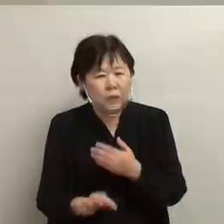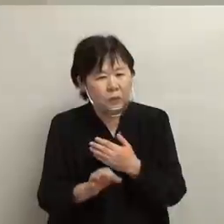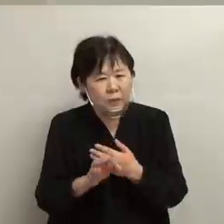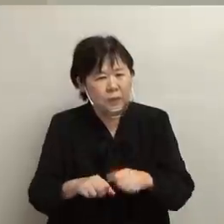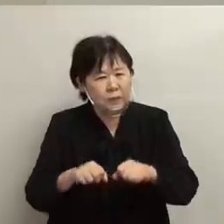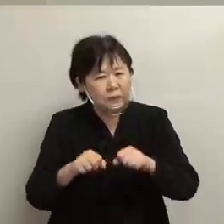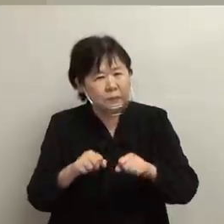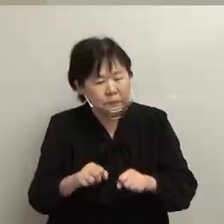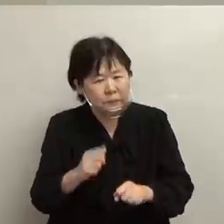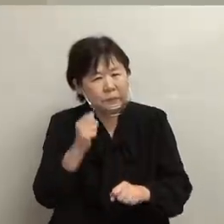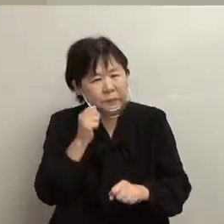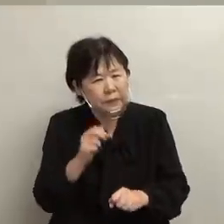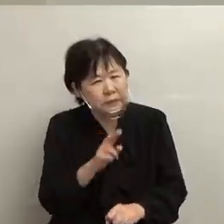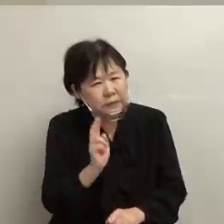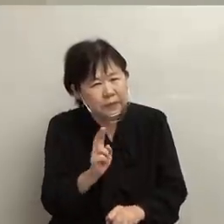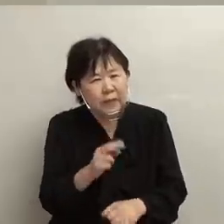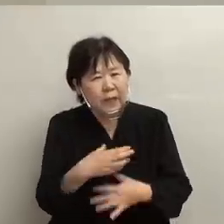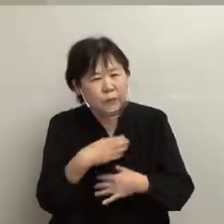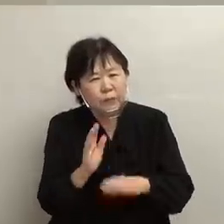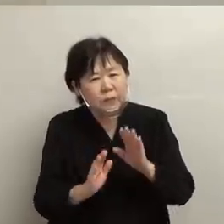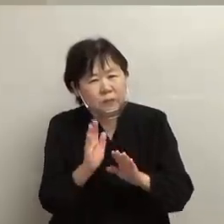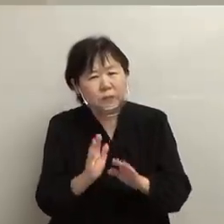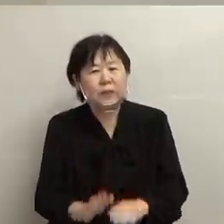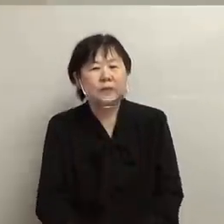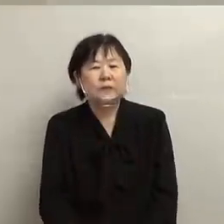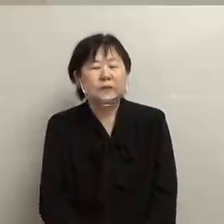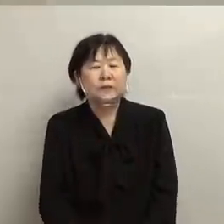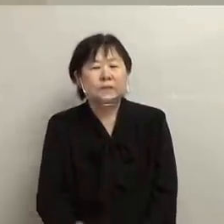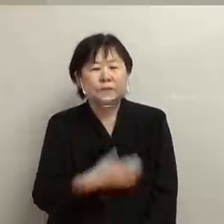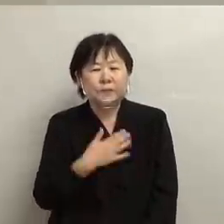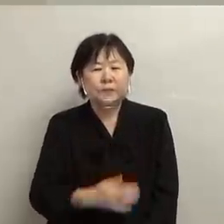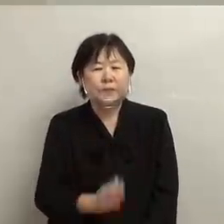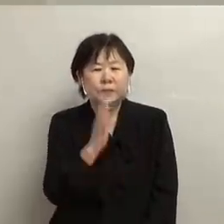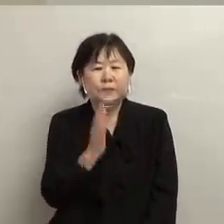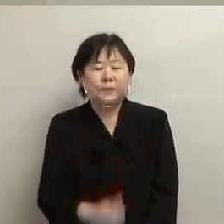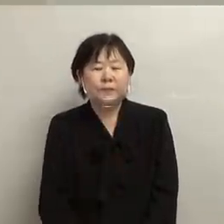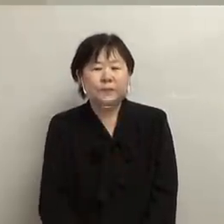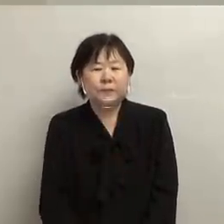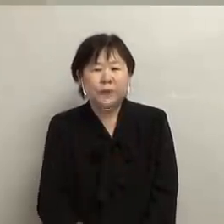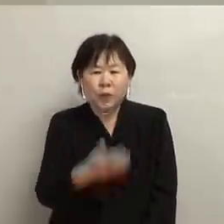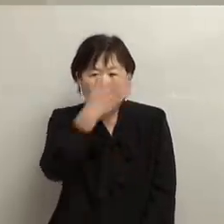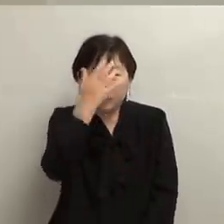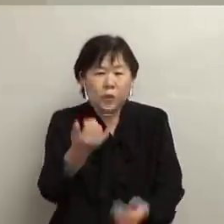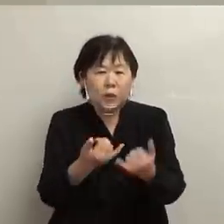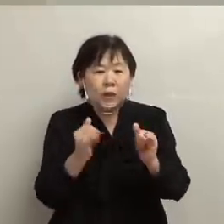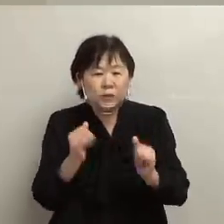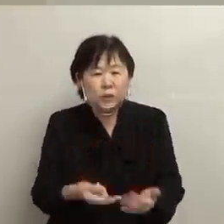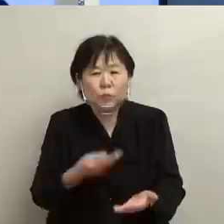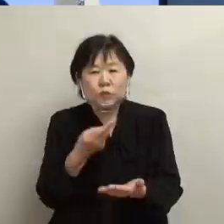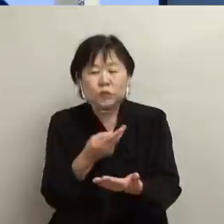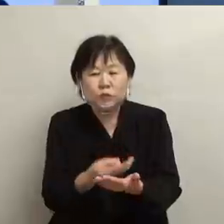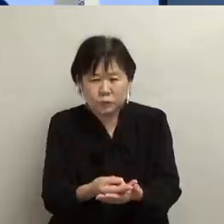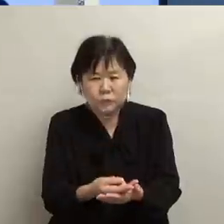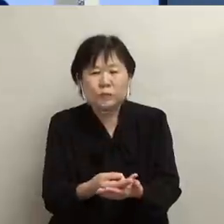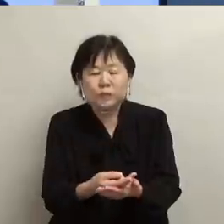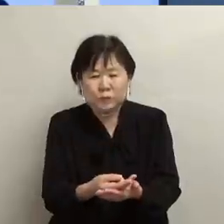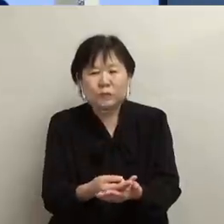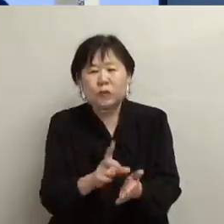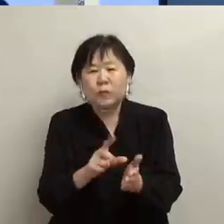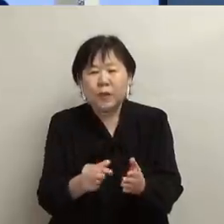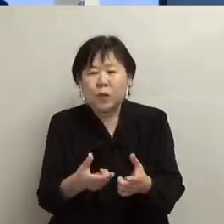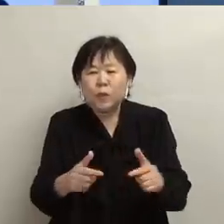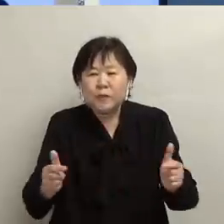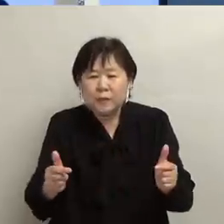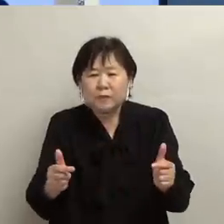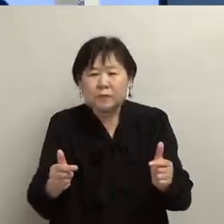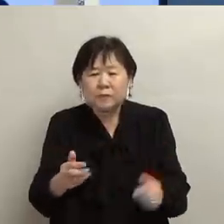こういう深刻な状況に対しているということをご理解いただきたいと思う若い方でも人するケースが増えていることまた若い